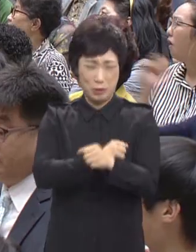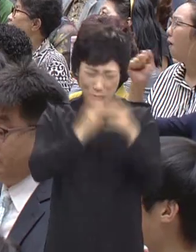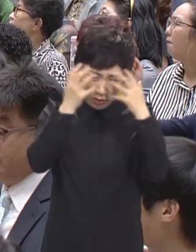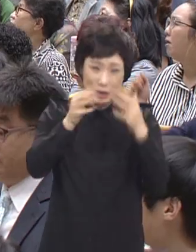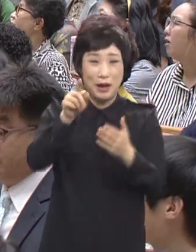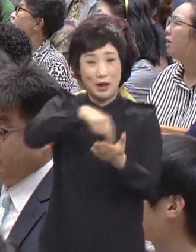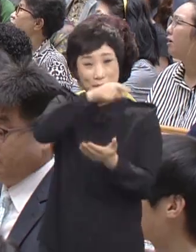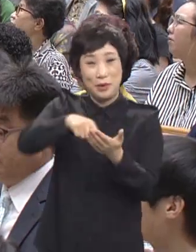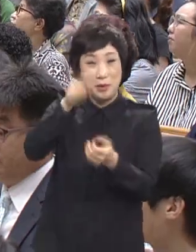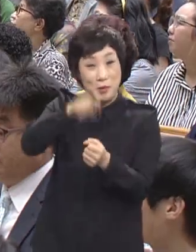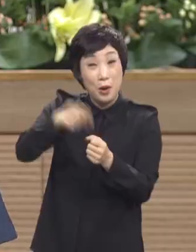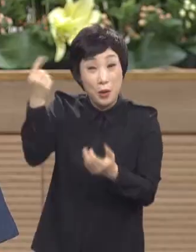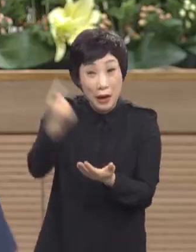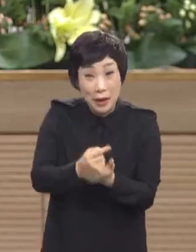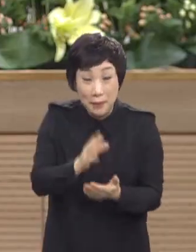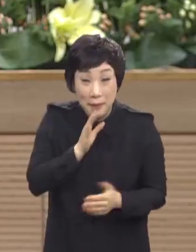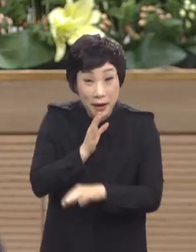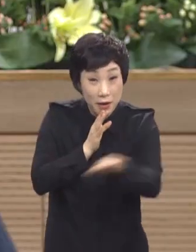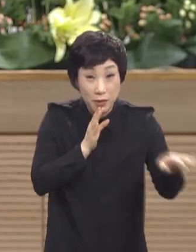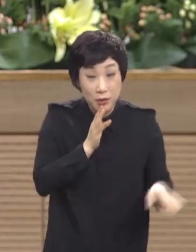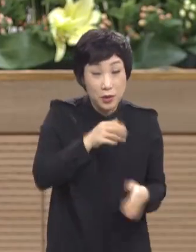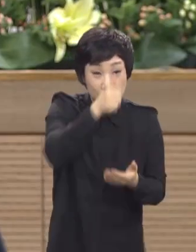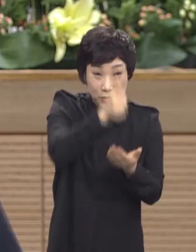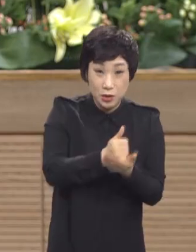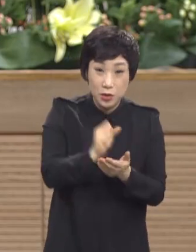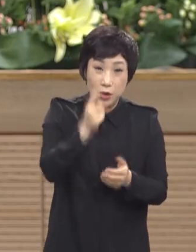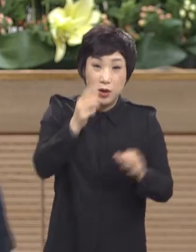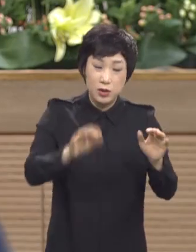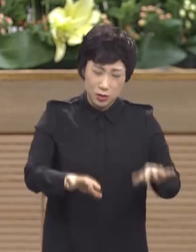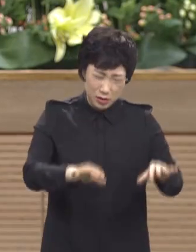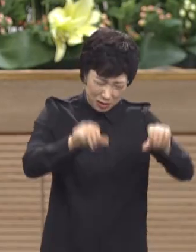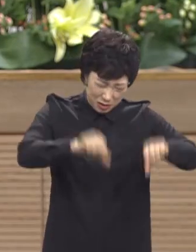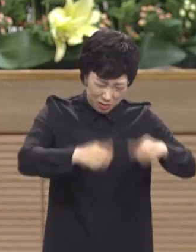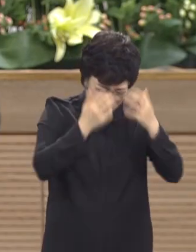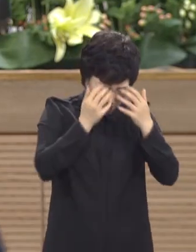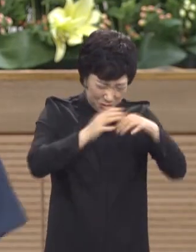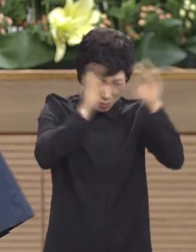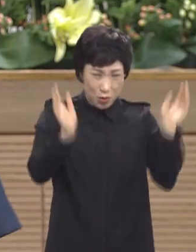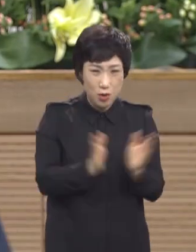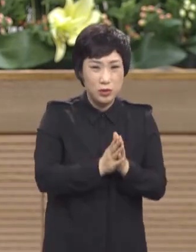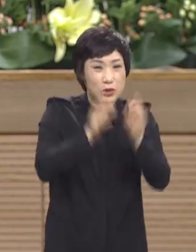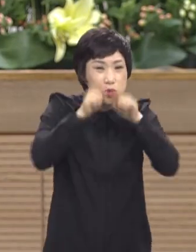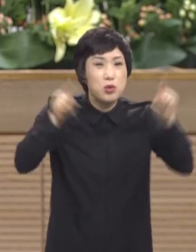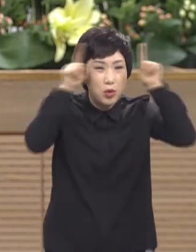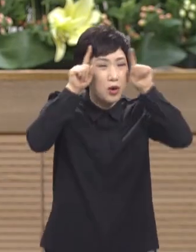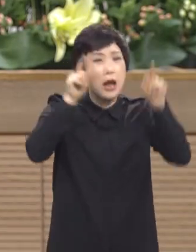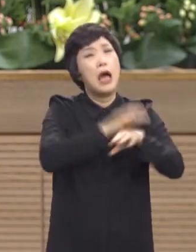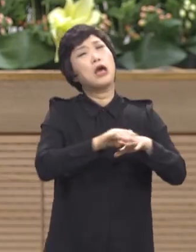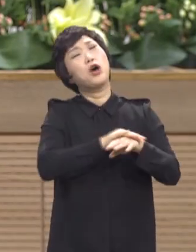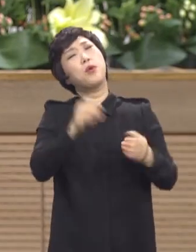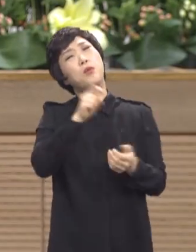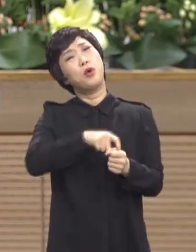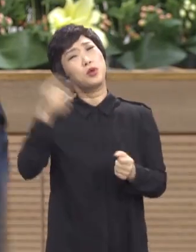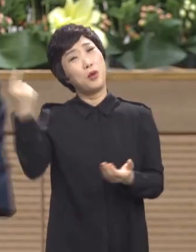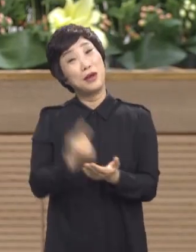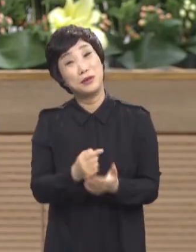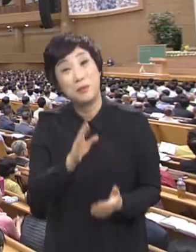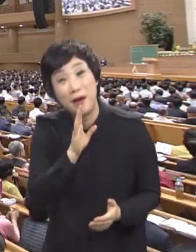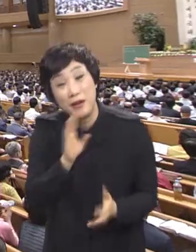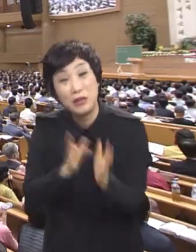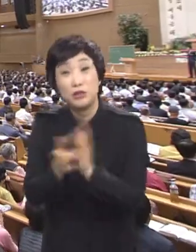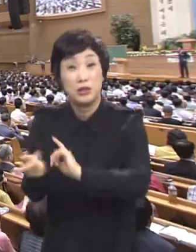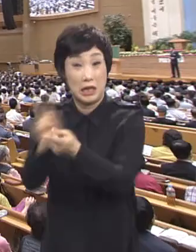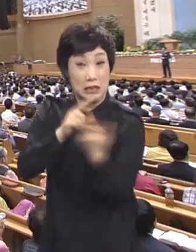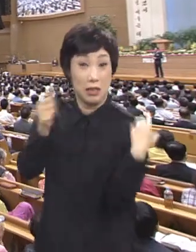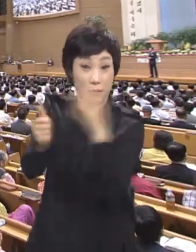말이오. 죄로운 모든 저주와 질병과 고통과 지옥의 문제를 해결해주러 왔다. 그가 담당하러 왔다 이